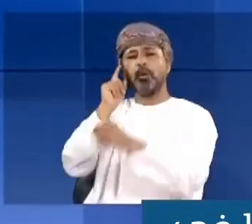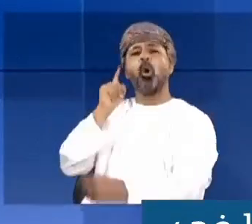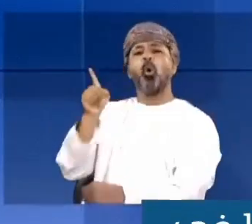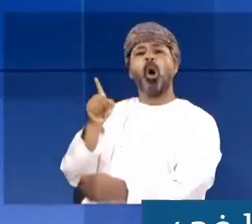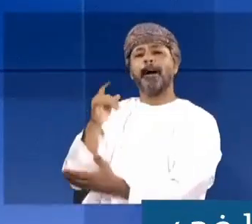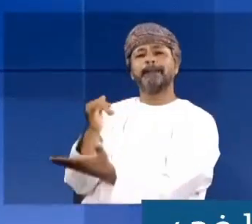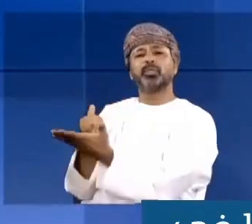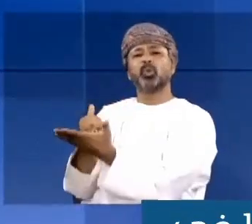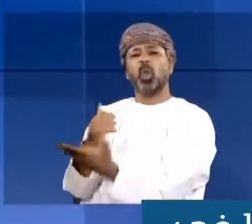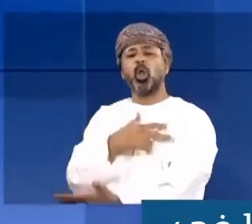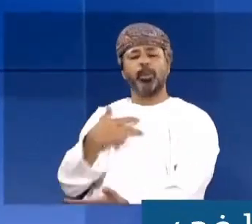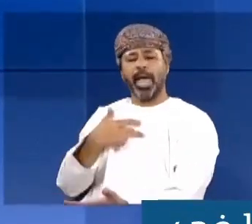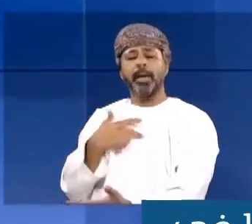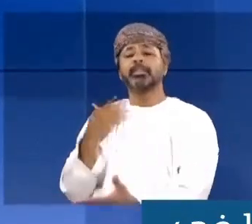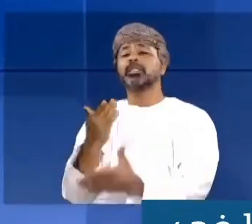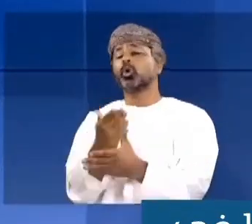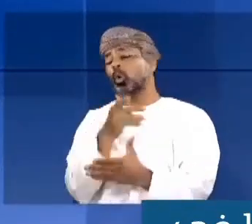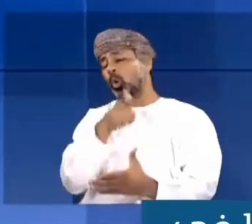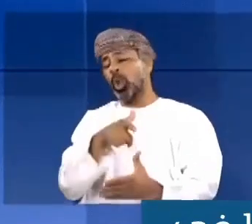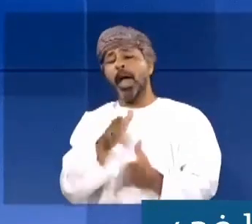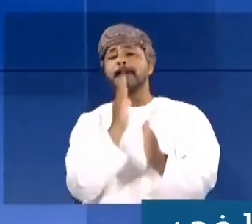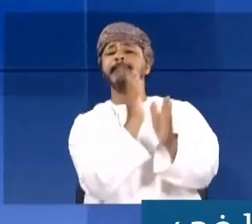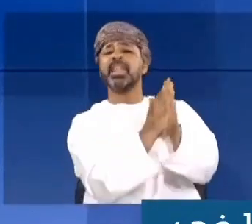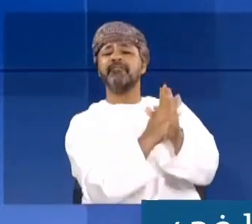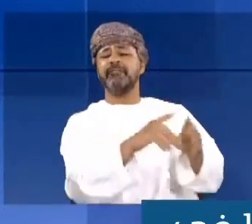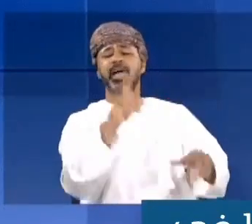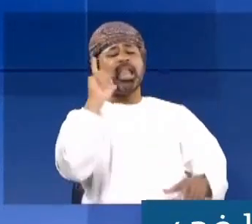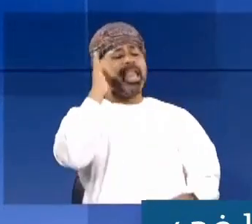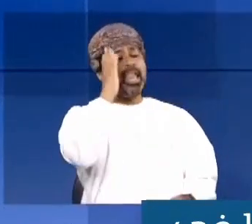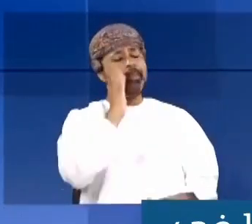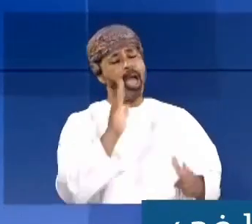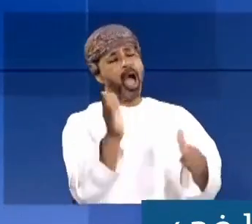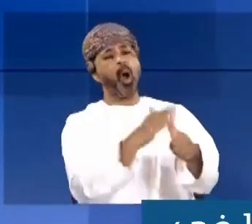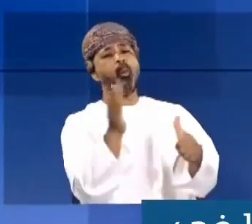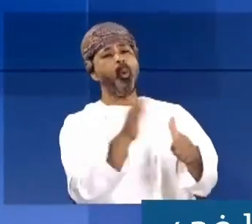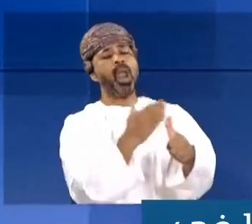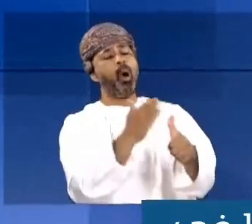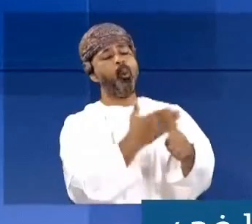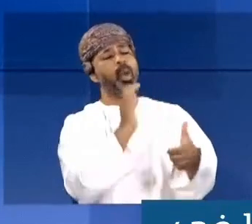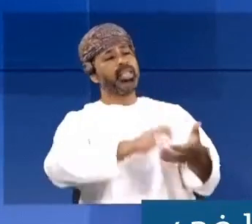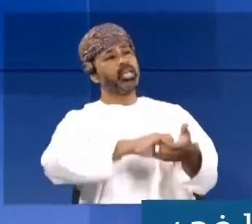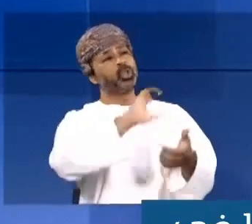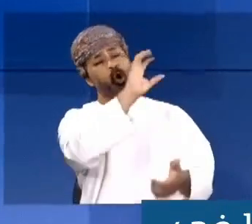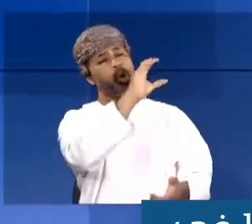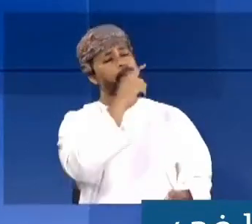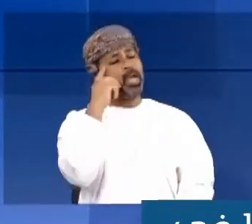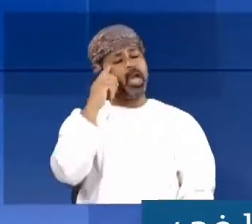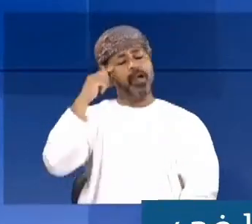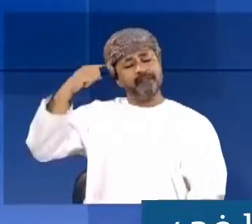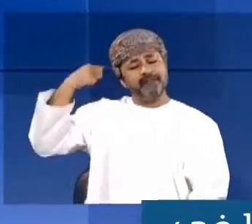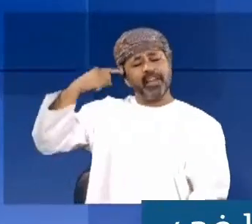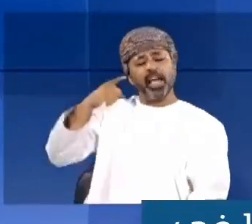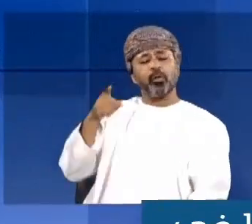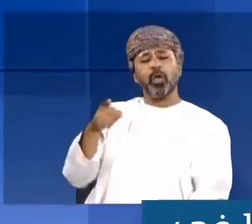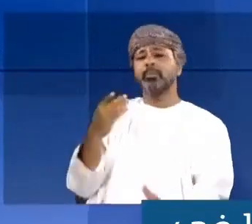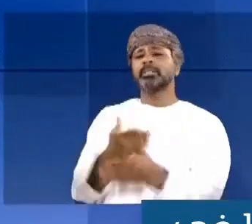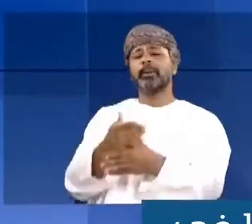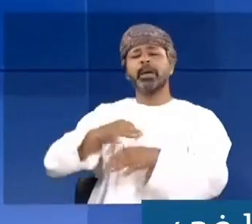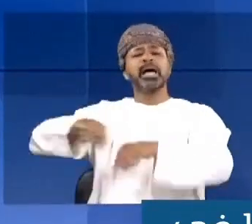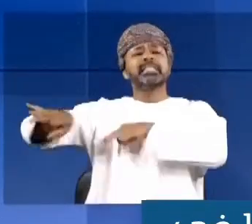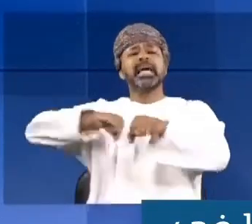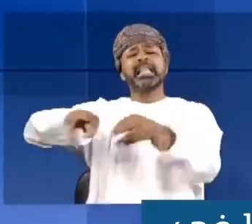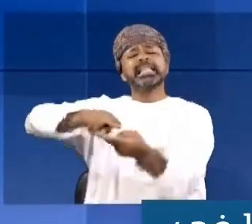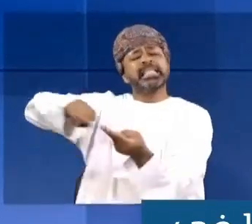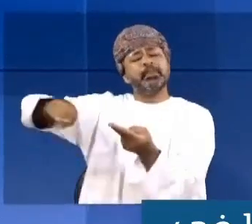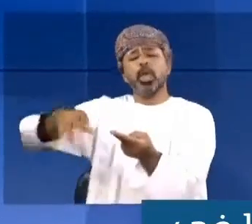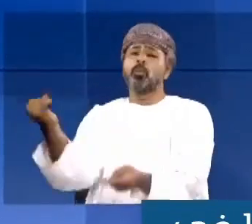أوضح أن ملف ليبيا يشكل أولوية مطلقة للاتحاد، مؤكدا أن المسار السياسي السلمي